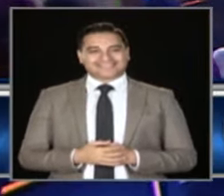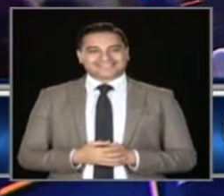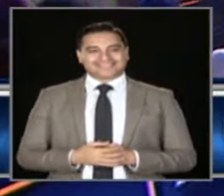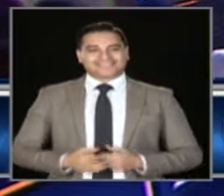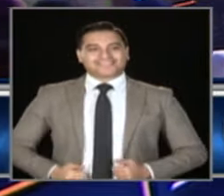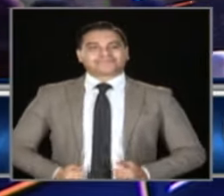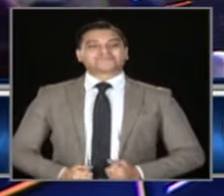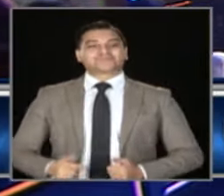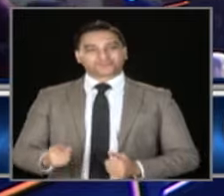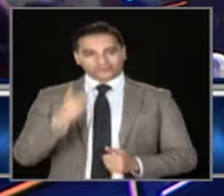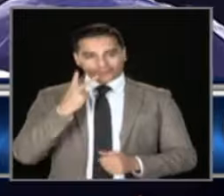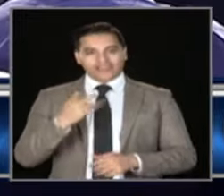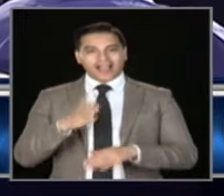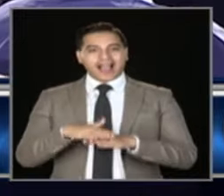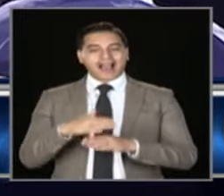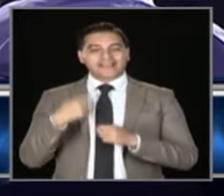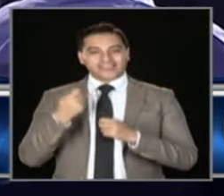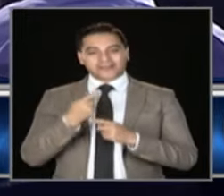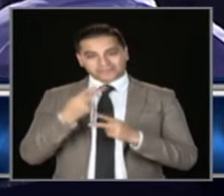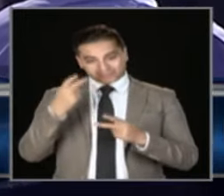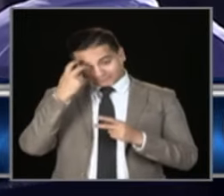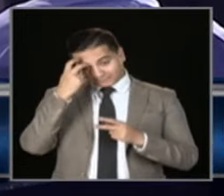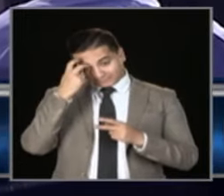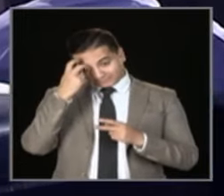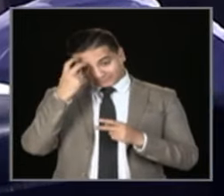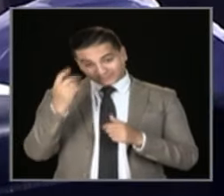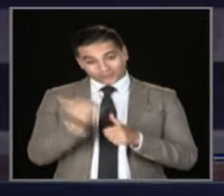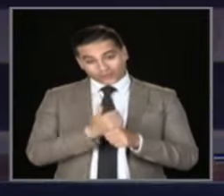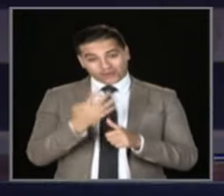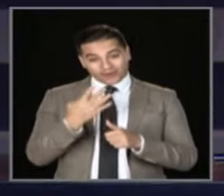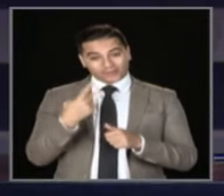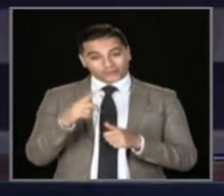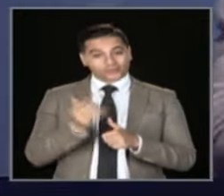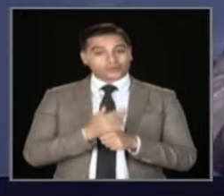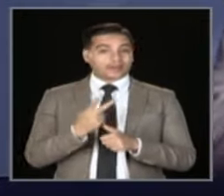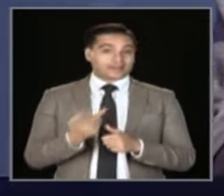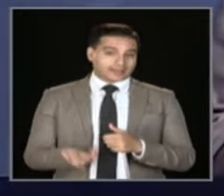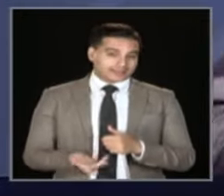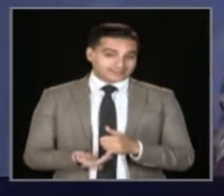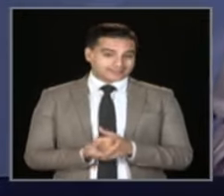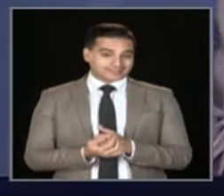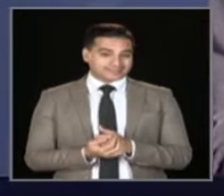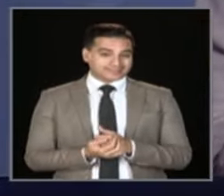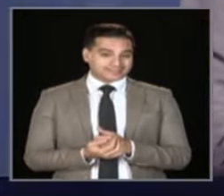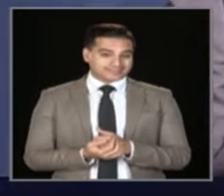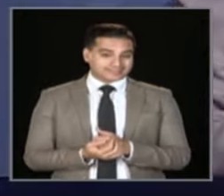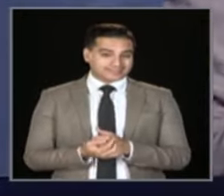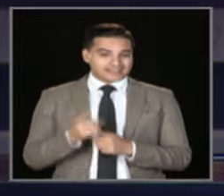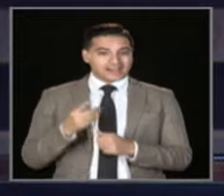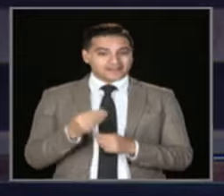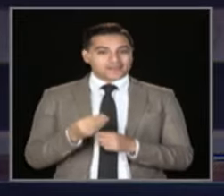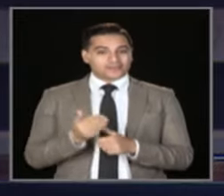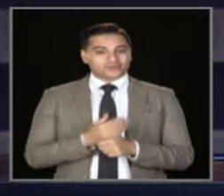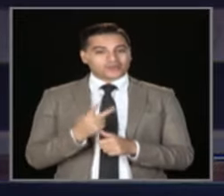شفت لها اي اعمال ا الزوجه البعه طب والزوجه الثانيه ما هي بتحب الزوجه